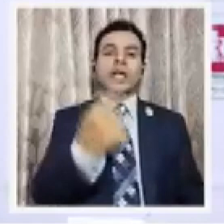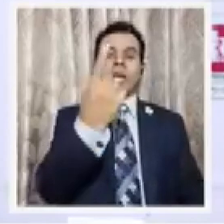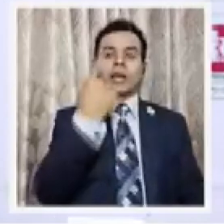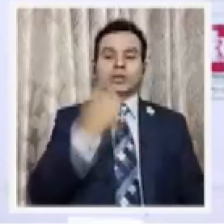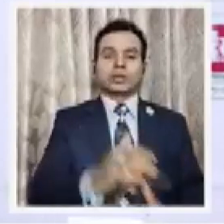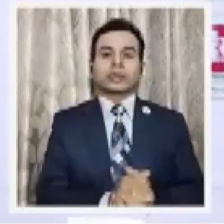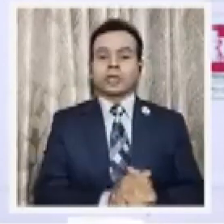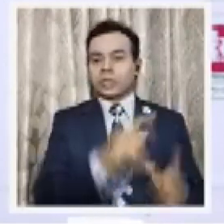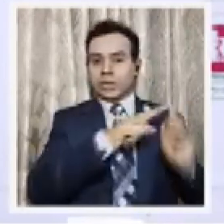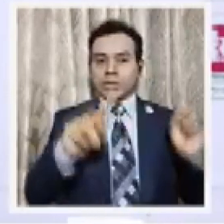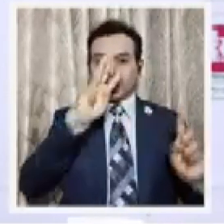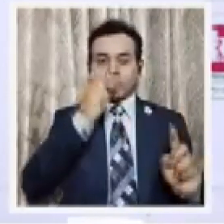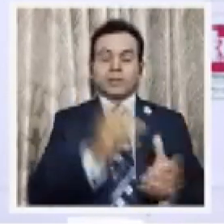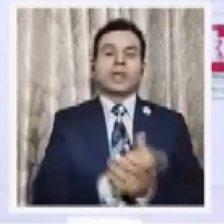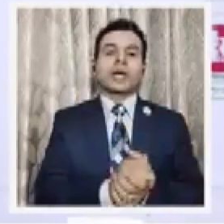71 থেকে 80 বছরের 8 জন এবং